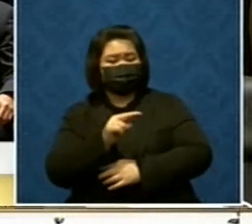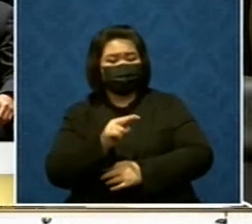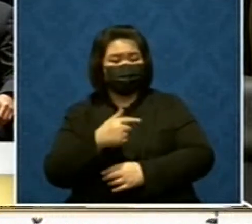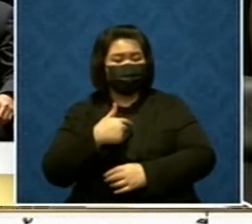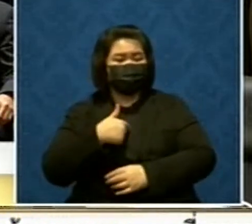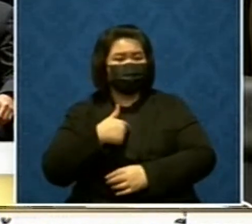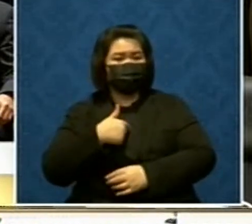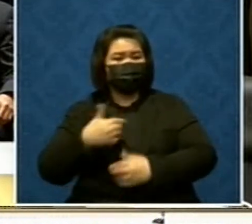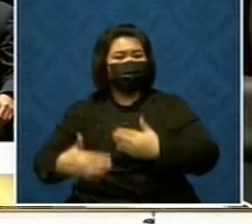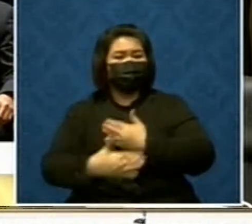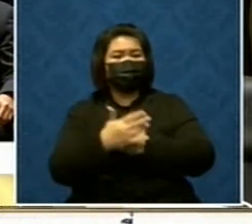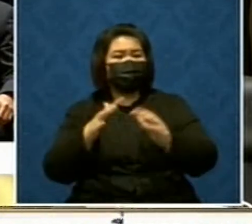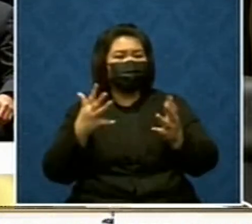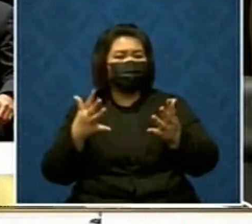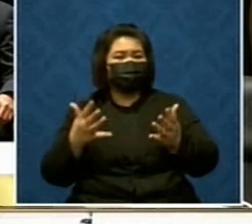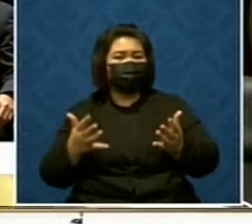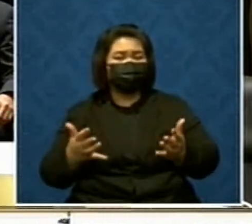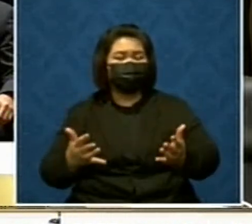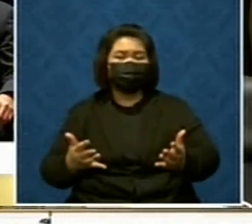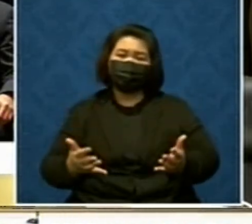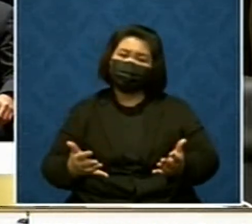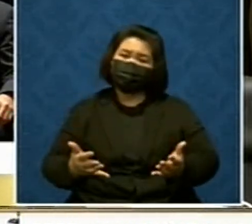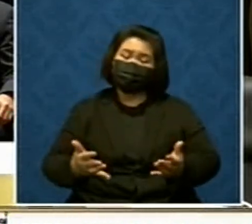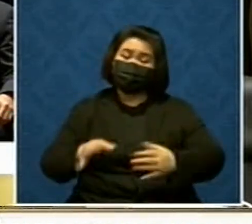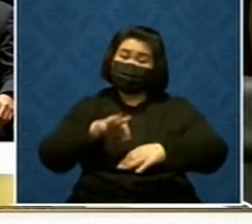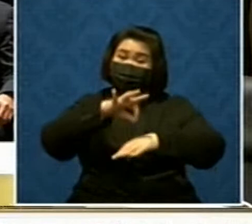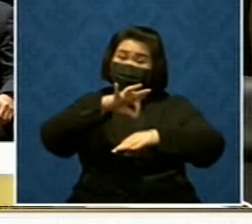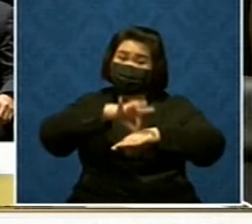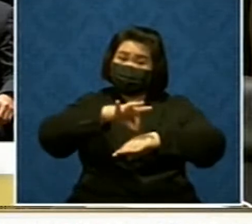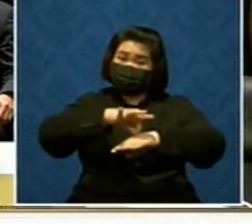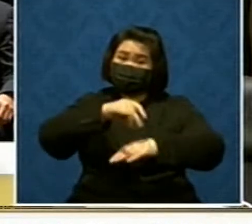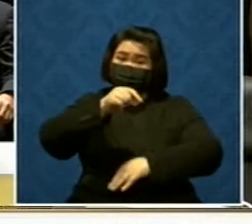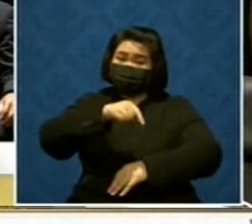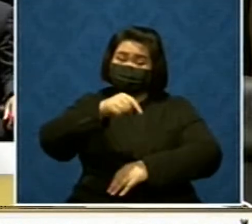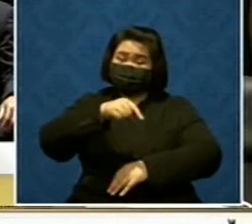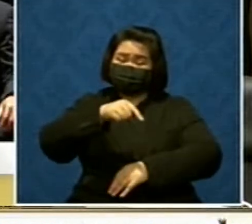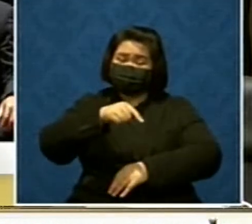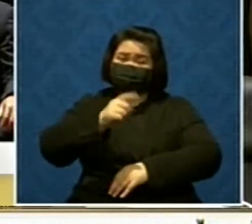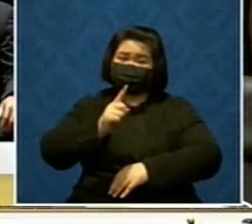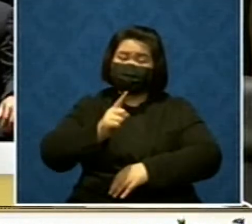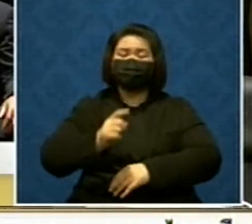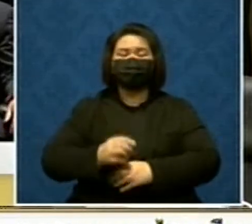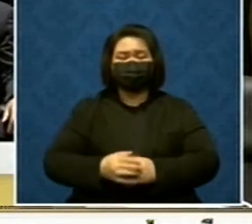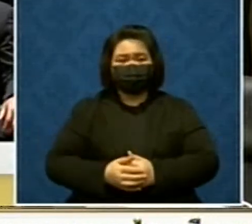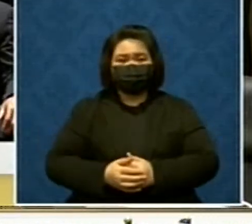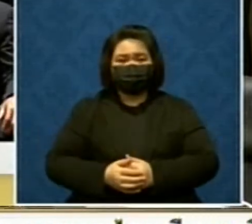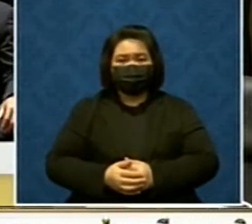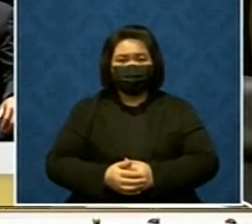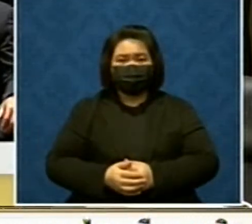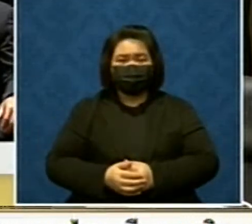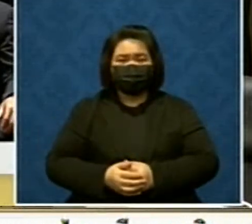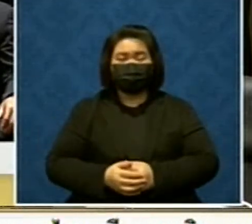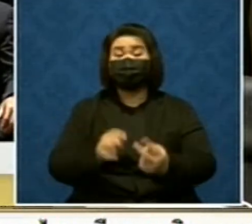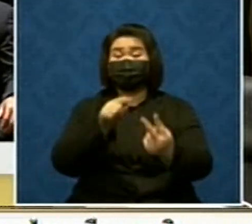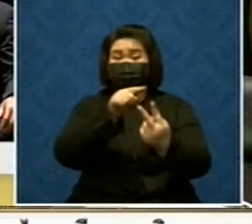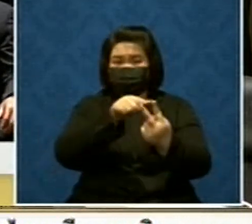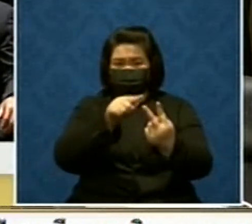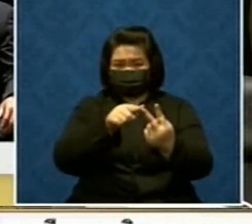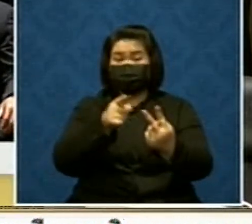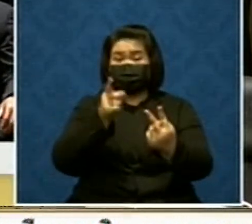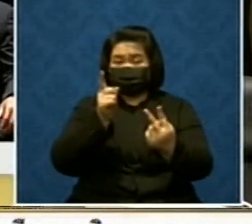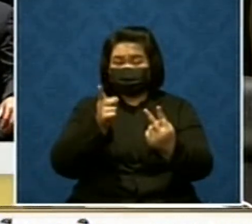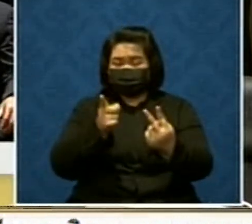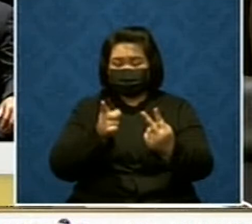ๆไม่มีโอกาสแล้วตำแหน่งที่ได้เนี่ยปกติแล้วเนี่ยเขาจะเอาตำแหน่ง